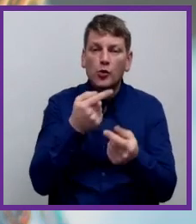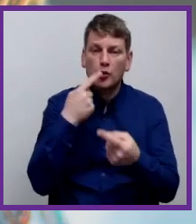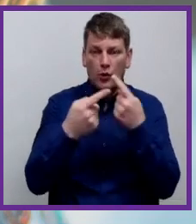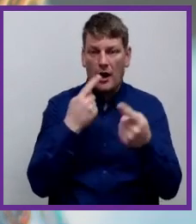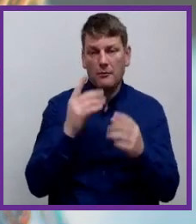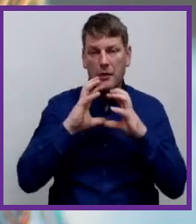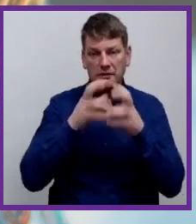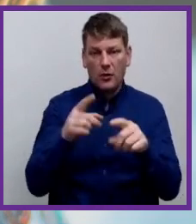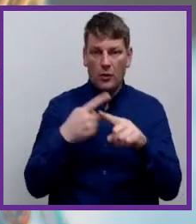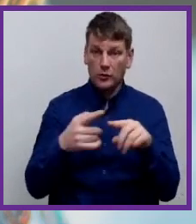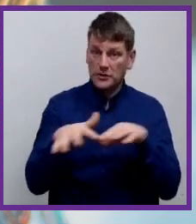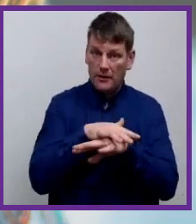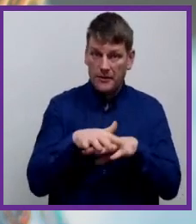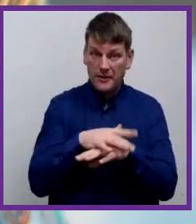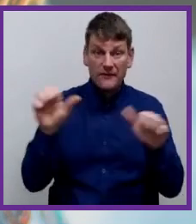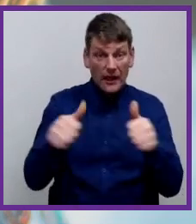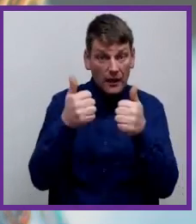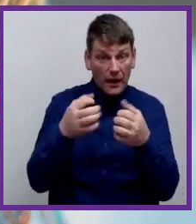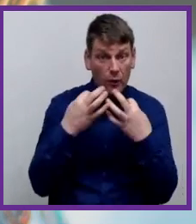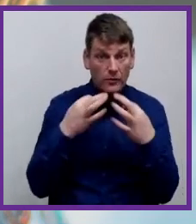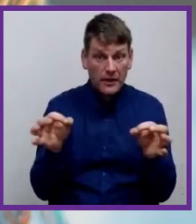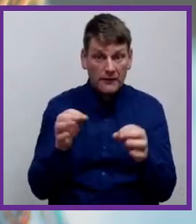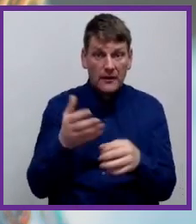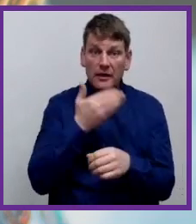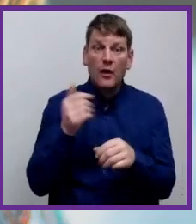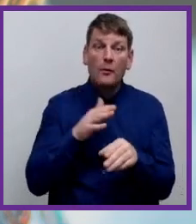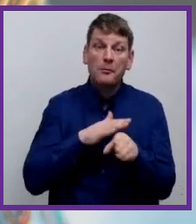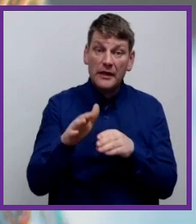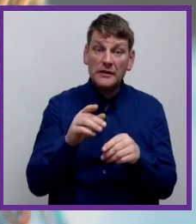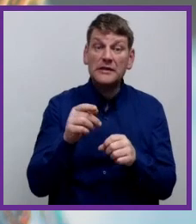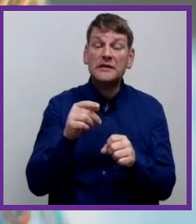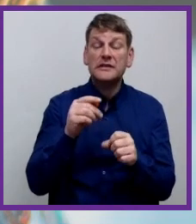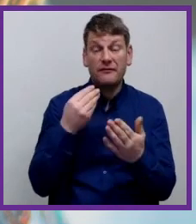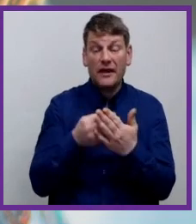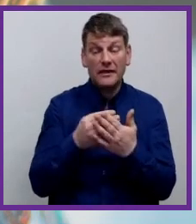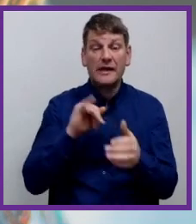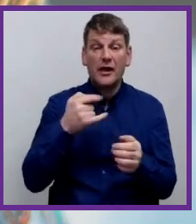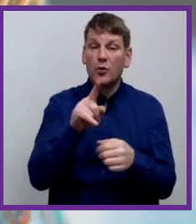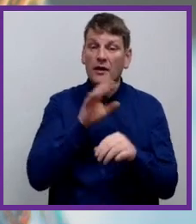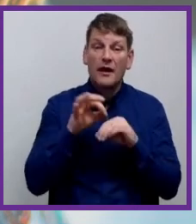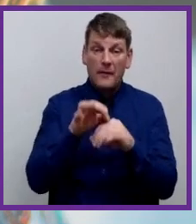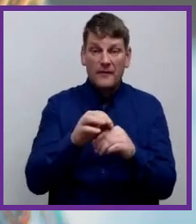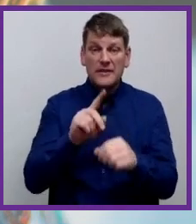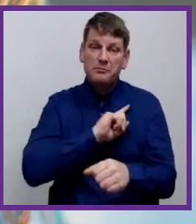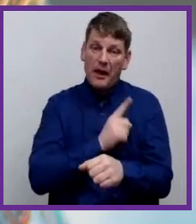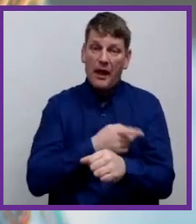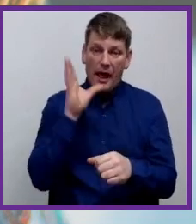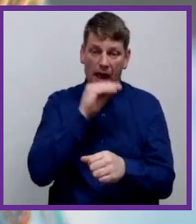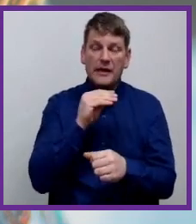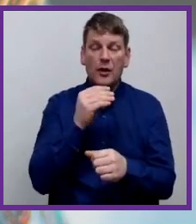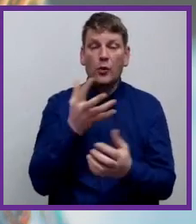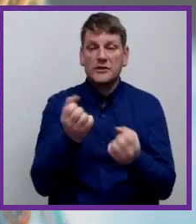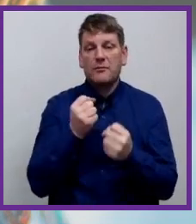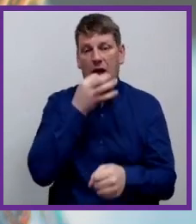sabiedrību. Vienlaiks brīvība nav pilnasinīgi, ja to nepavada spēja uzņemties atbildību par